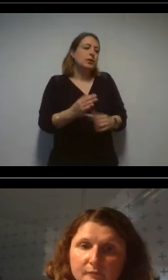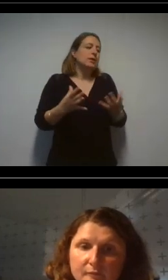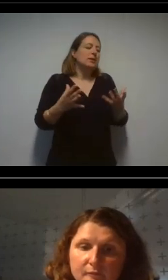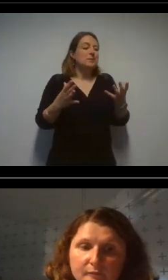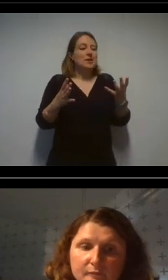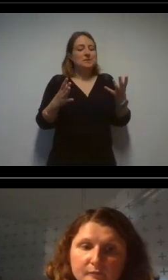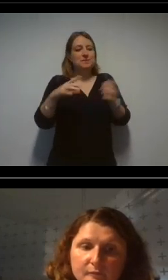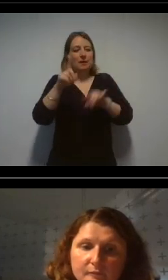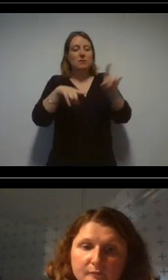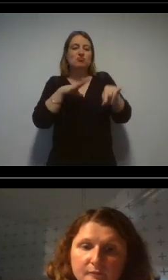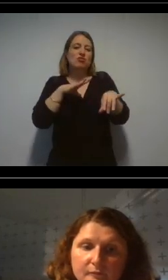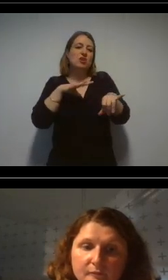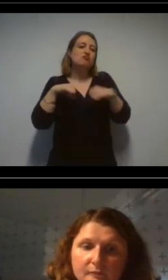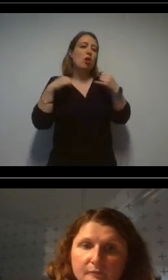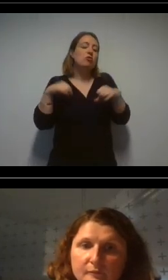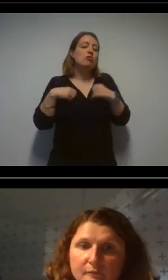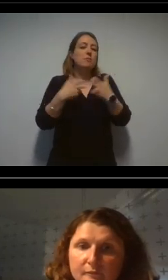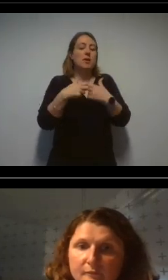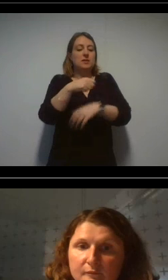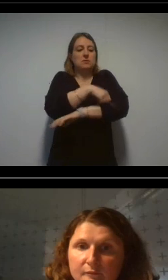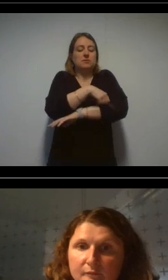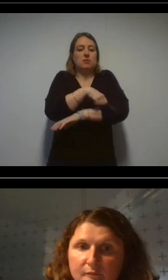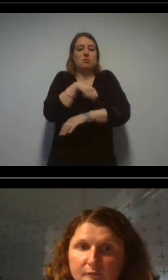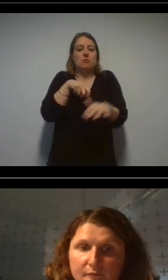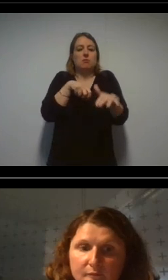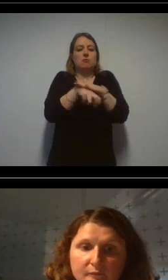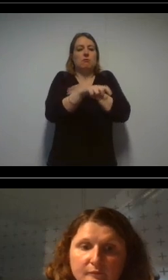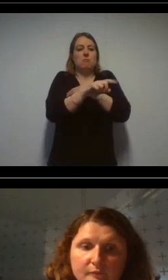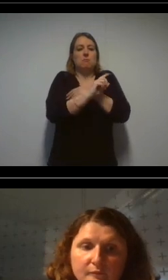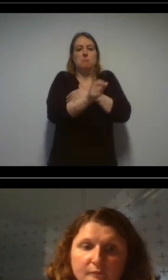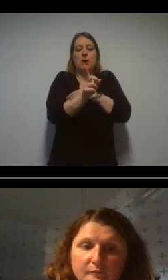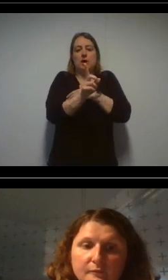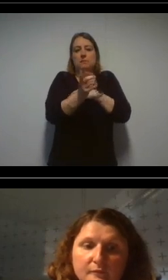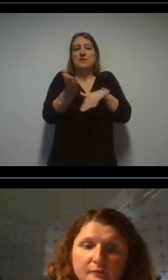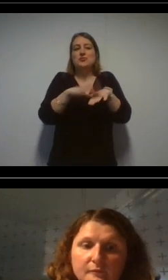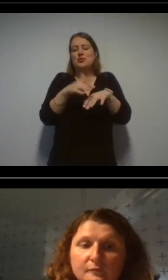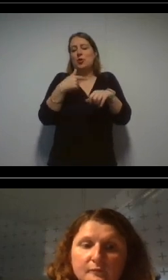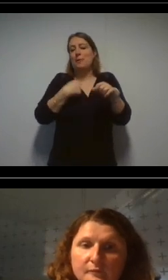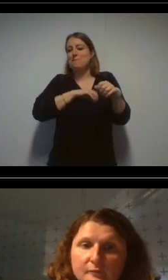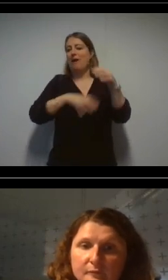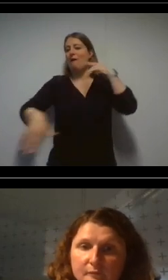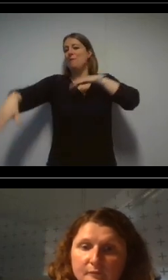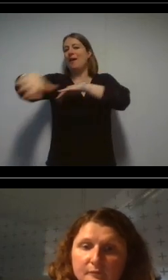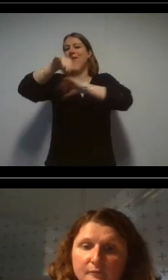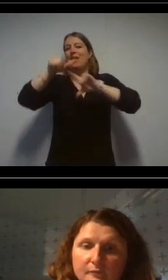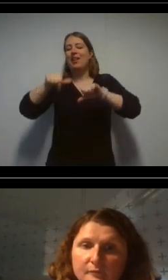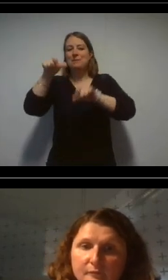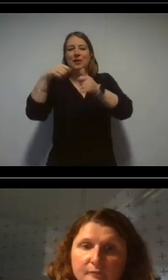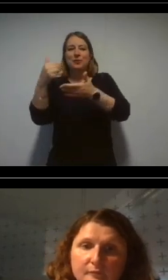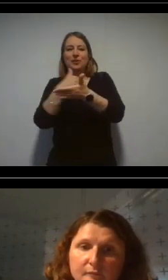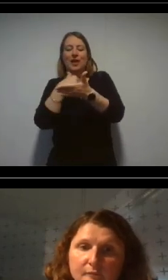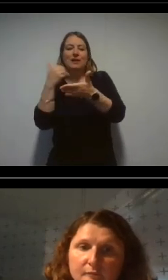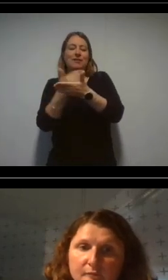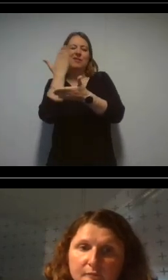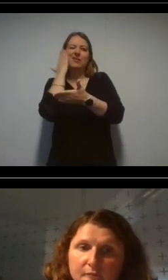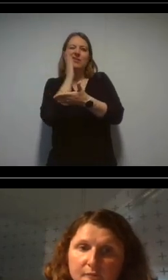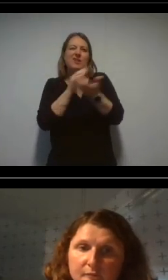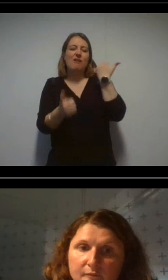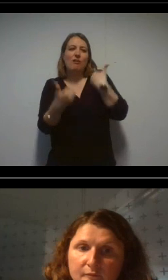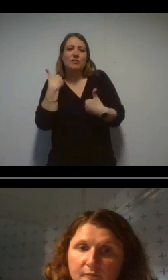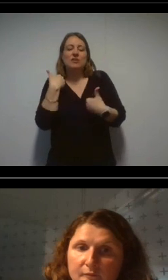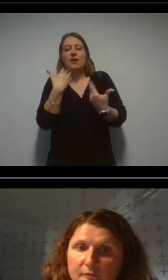ne vont pas aller sur un stand et pour autant, en fait, l'ambiance fait que les collaborateurs vont être sensibilisés au handicap, vont